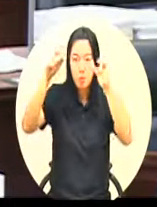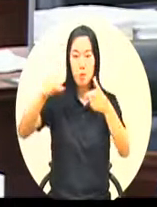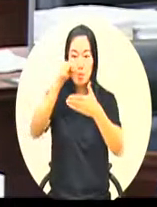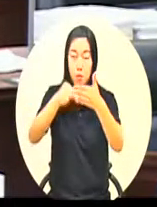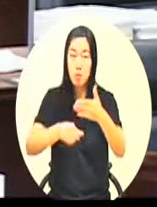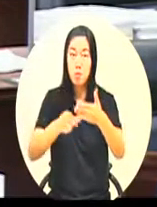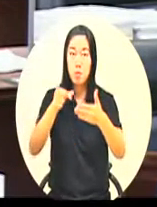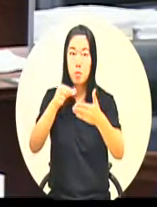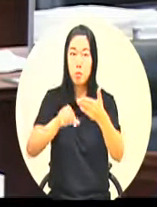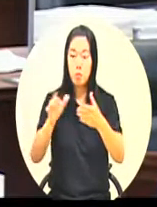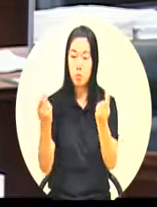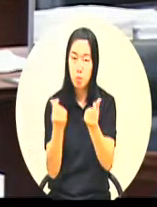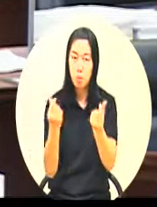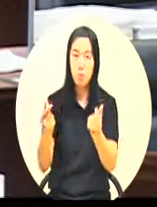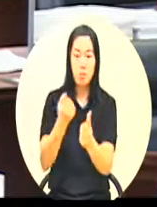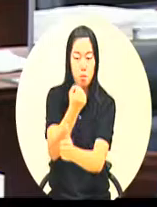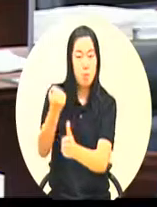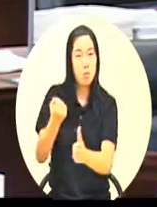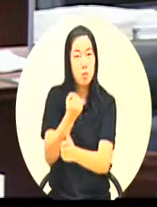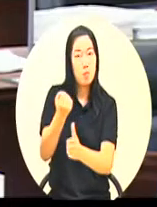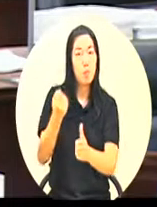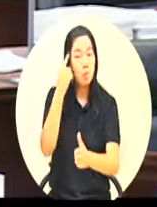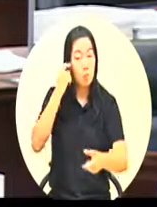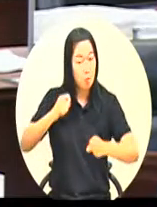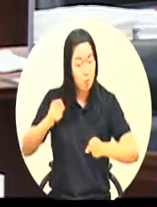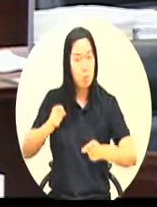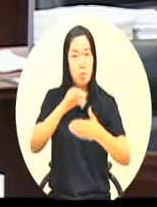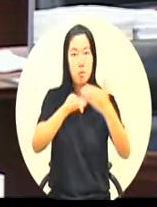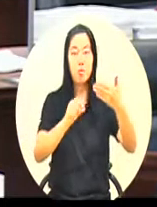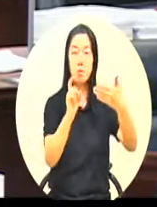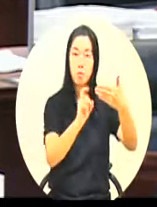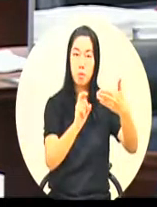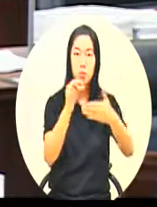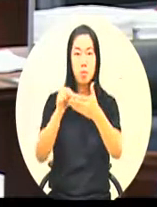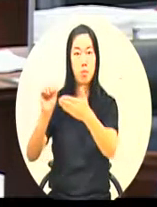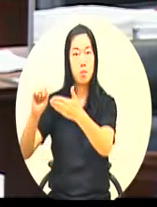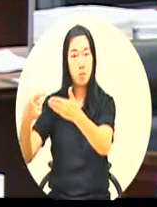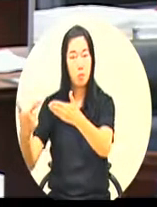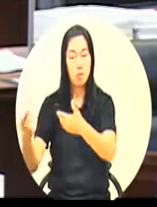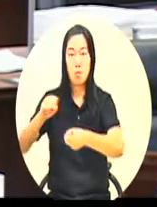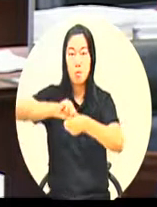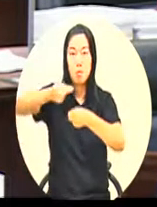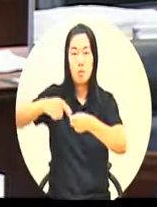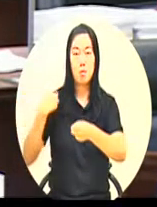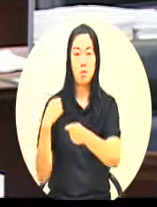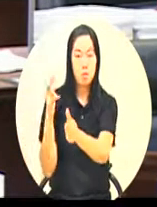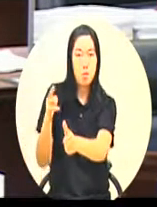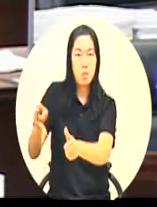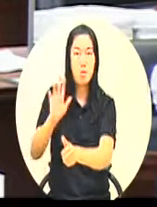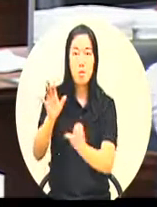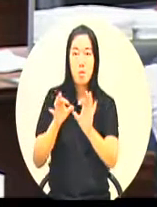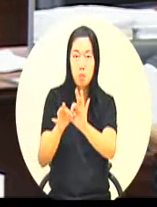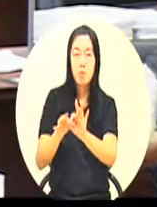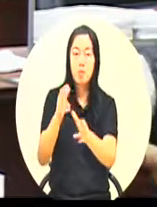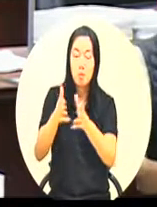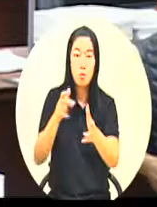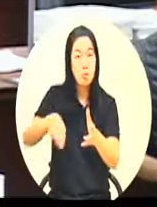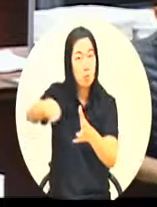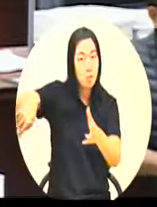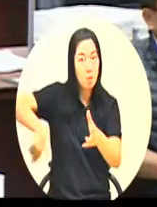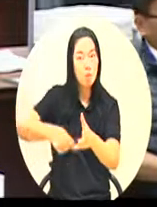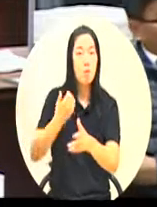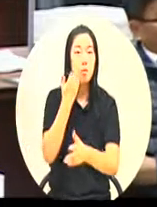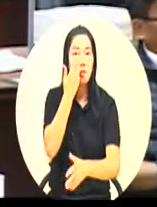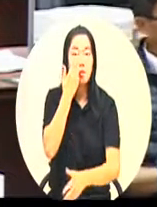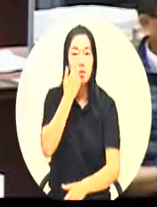关的管制措施。所以在第十条跟第十六条新增的部分也有去要求相关的业者必须要有，如果发